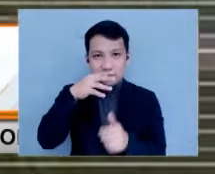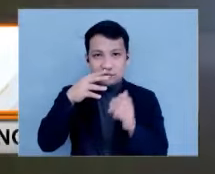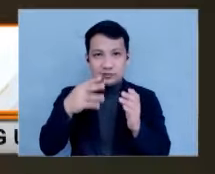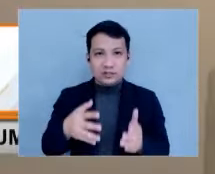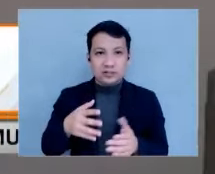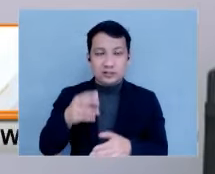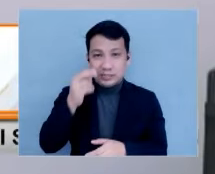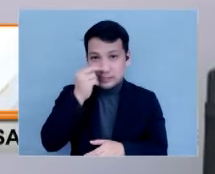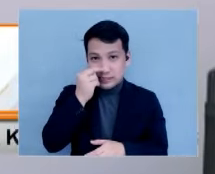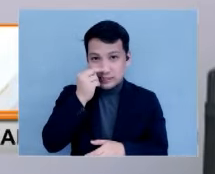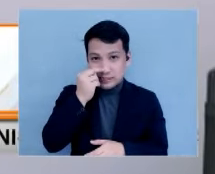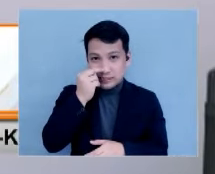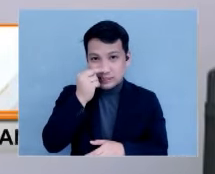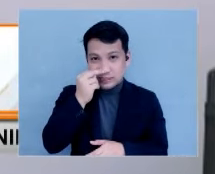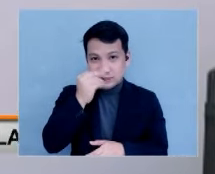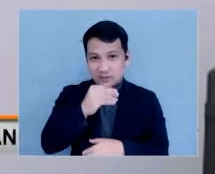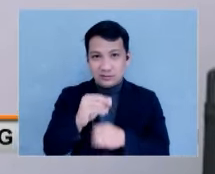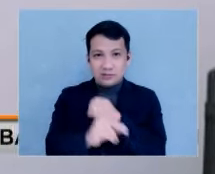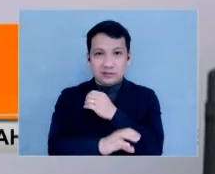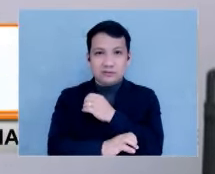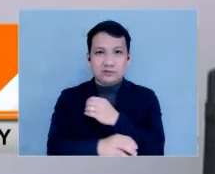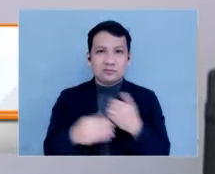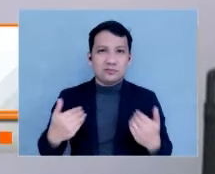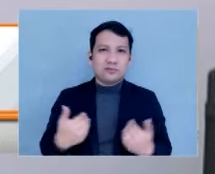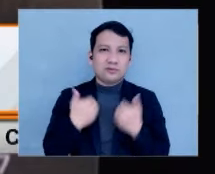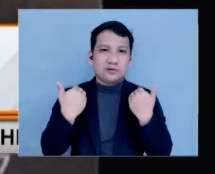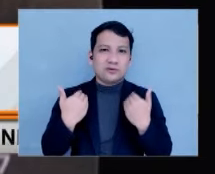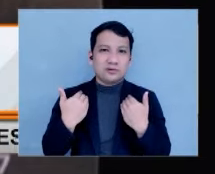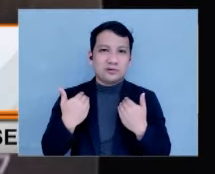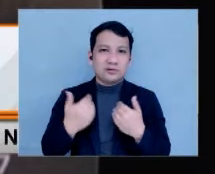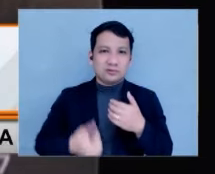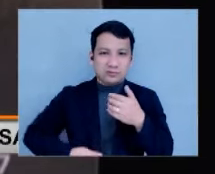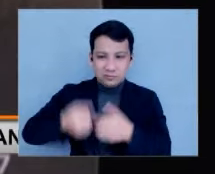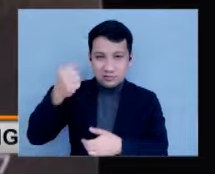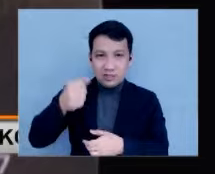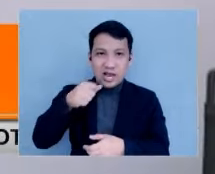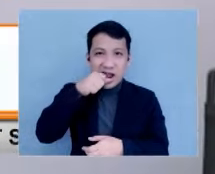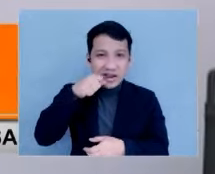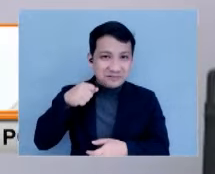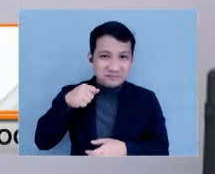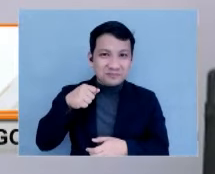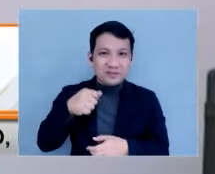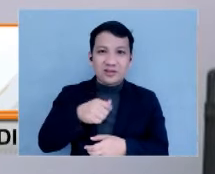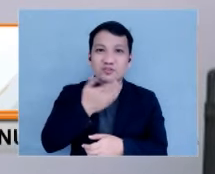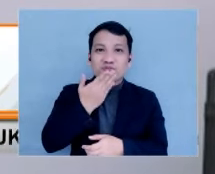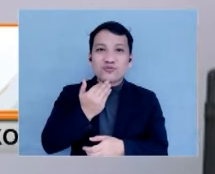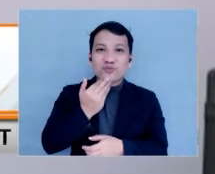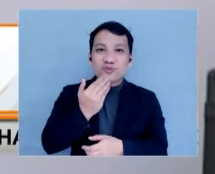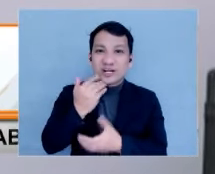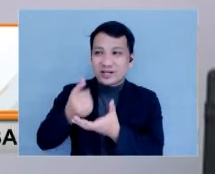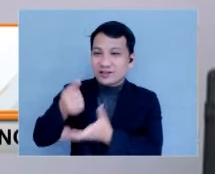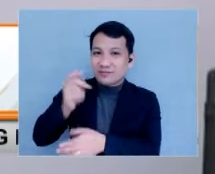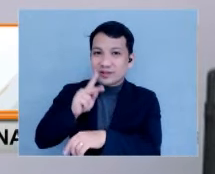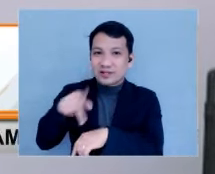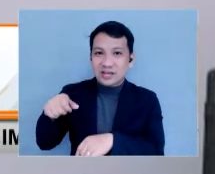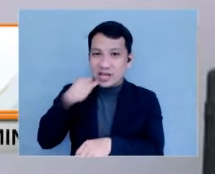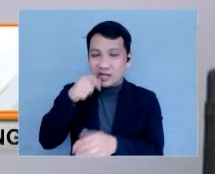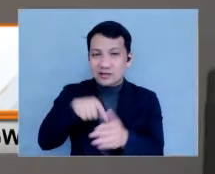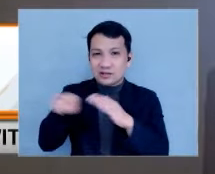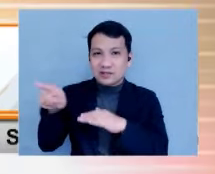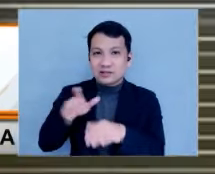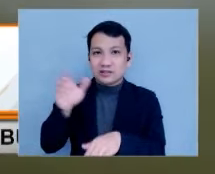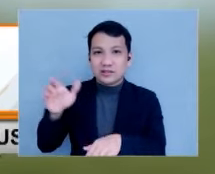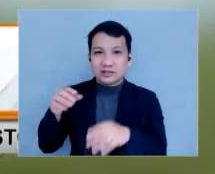Parang nagbumata ulit ako. Kukuha akong tubo, kain ako. Ah, nakakatawa. Tapos nung first day pa lang, tumakas na ako sa shooting, pumunta ako sa